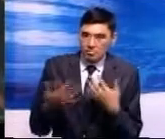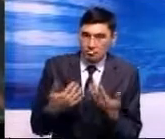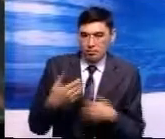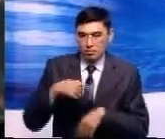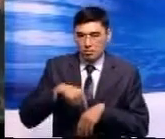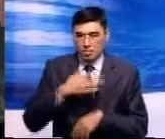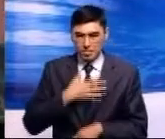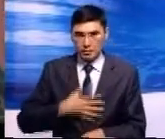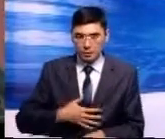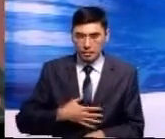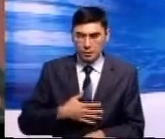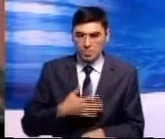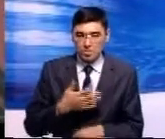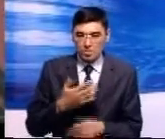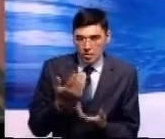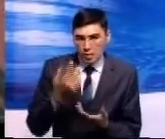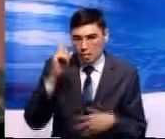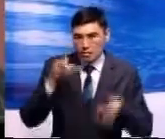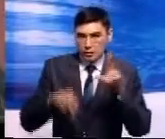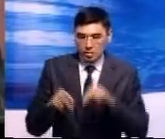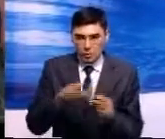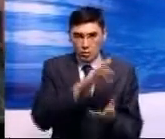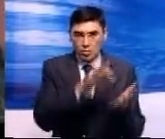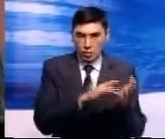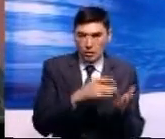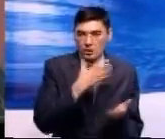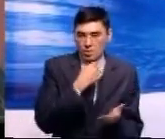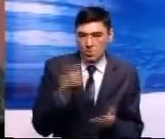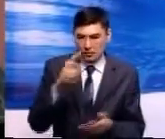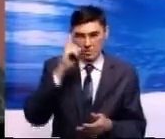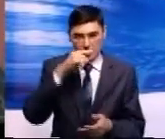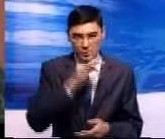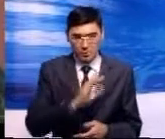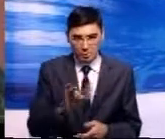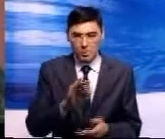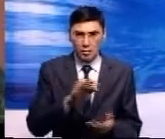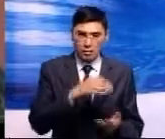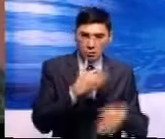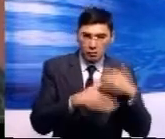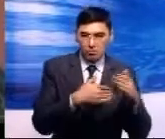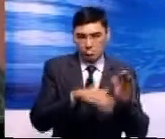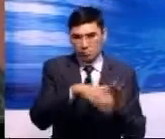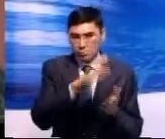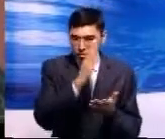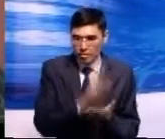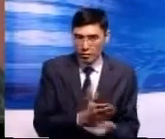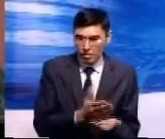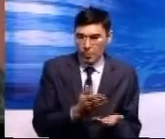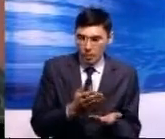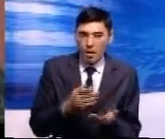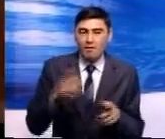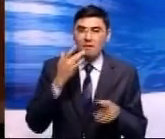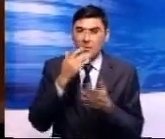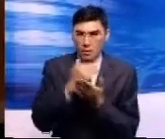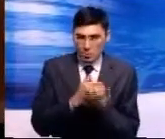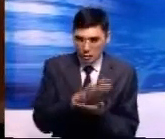вами. Я говорю, что очень многое делается, и в том числе в нашем городе. Вы это, наверное, чувствуете, знаете. Эта программа будет